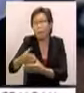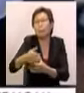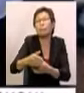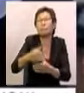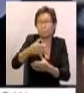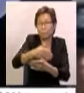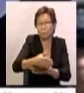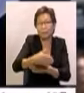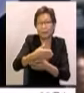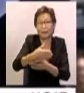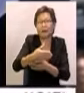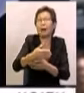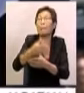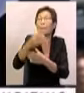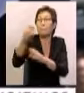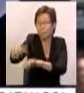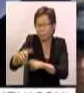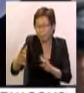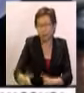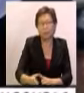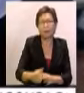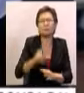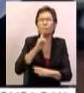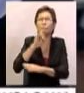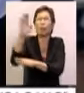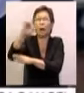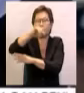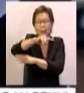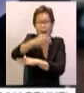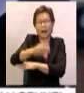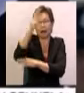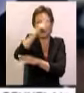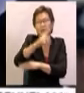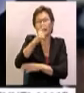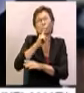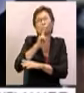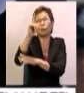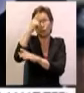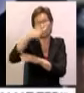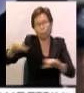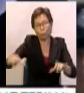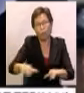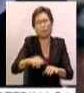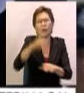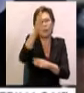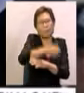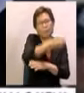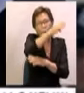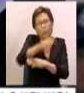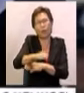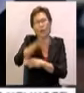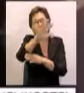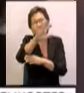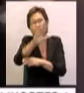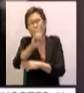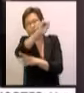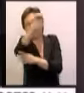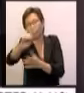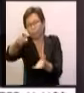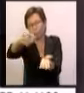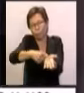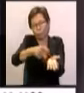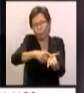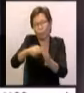manifesto 100 hari Pakatan Harapan, kerajaan berjanji untuk melaksanakan pemansuhan 50%